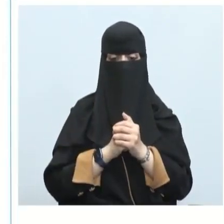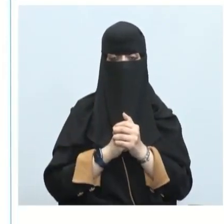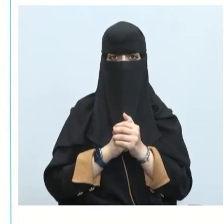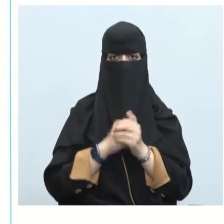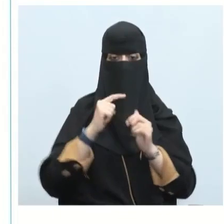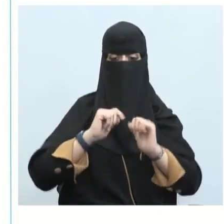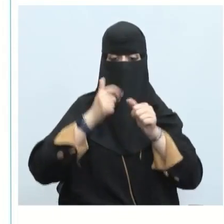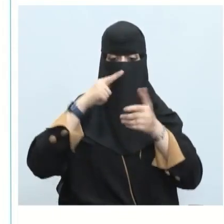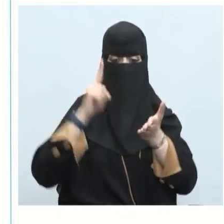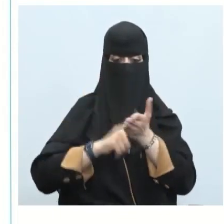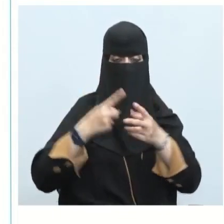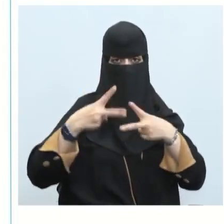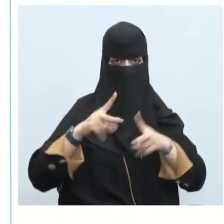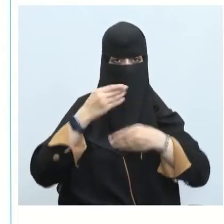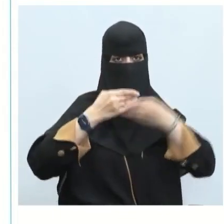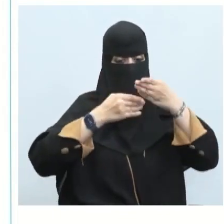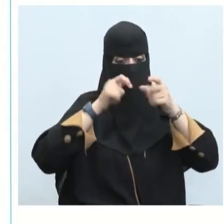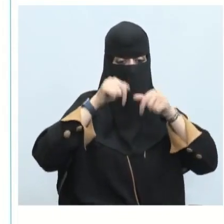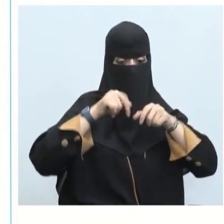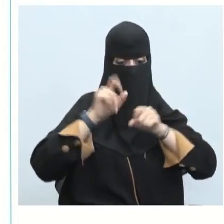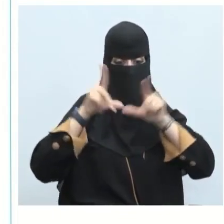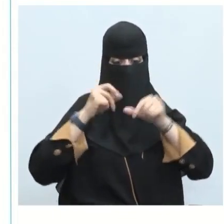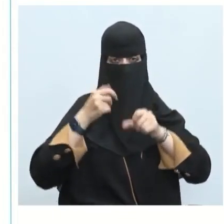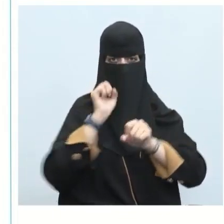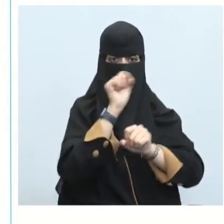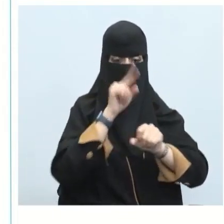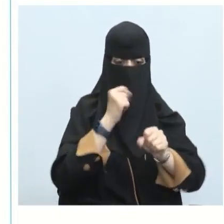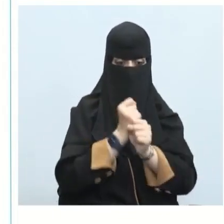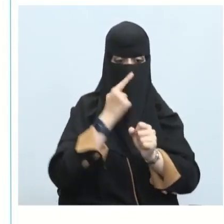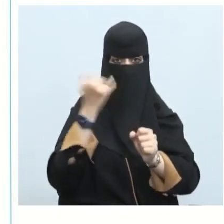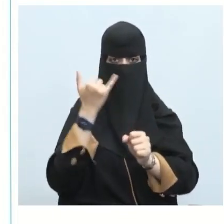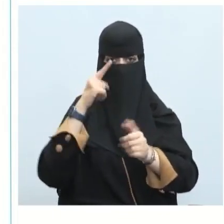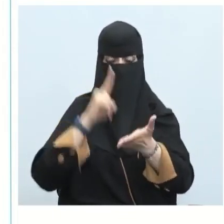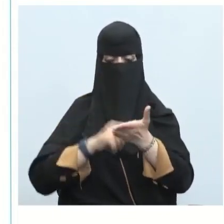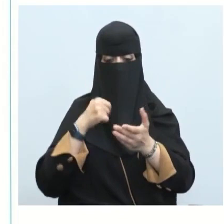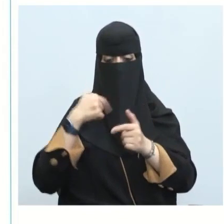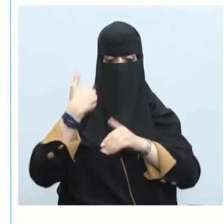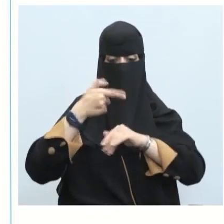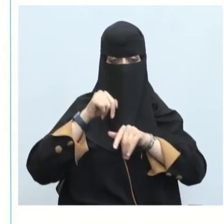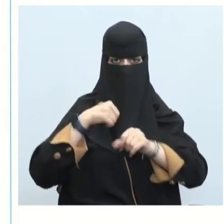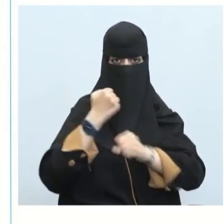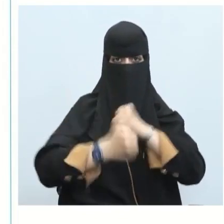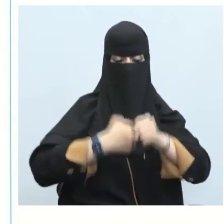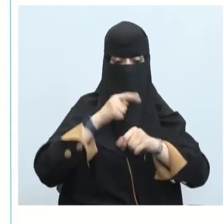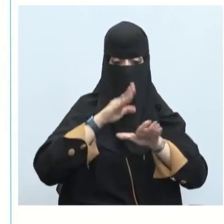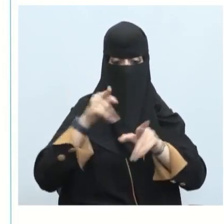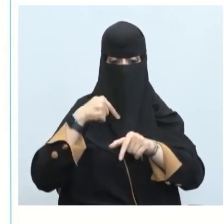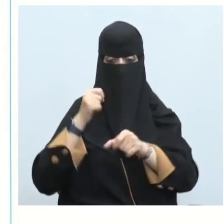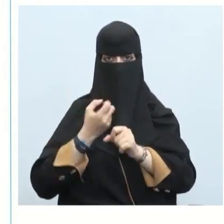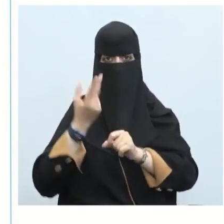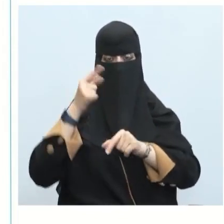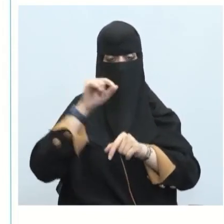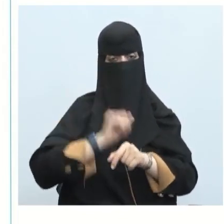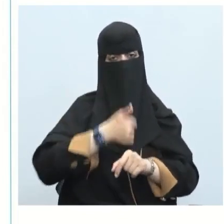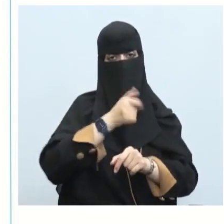بمجرد ان تبدا في بناء تواجد الانترنت خاص بعملك من المهم ان تعرف ما اذا كانت جهودك تؤتي ثمارها بشكل